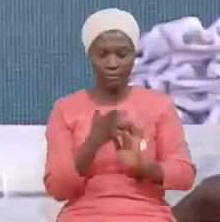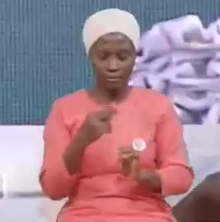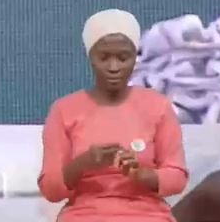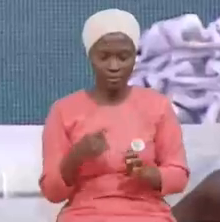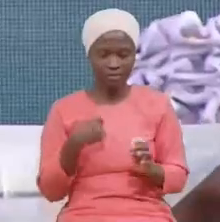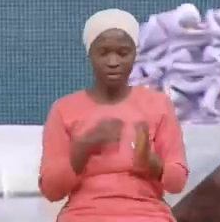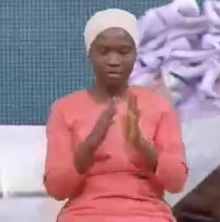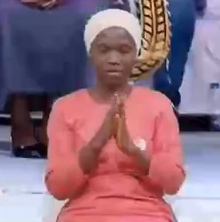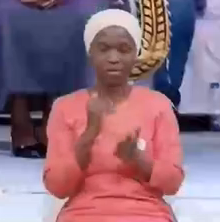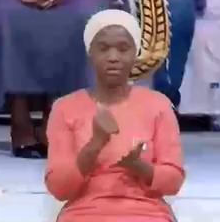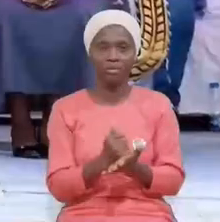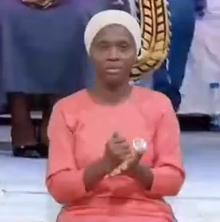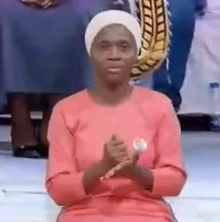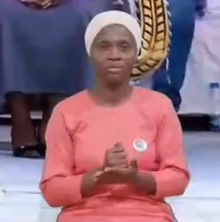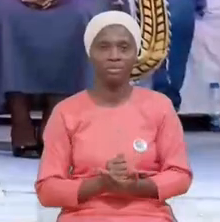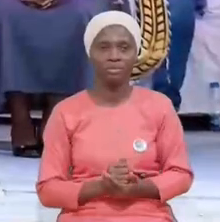nous prions.